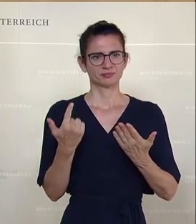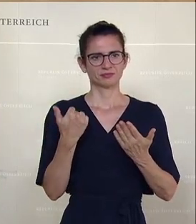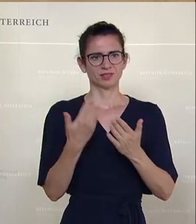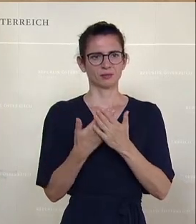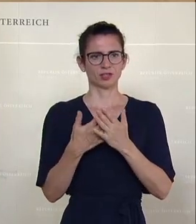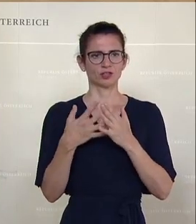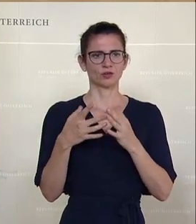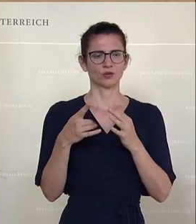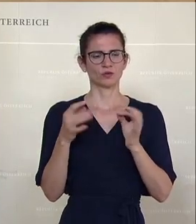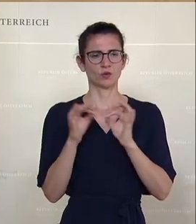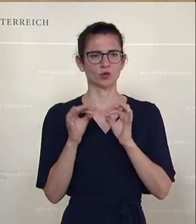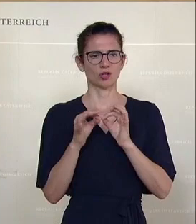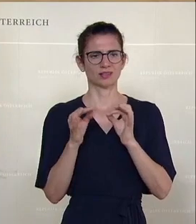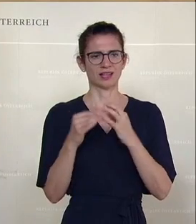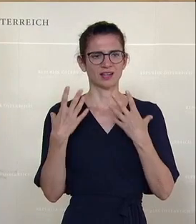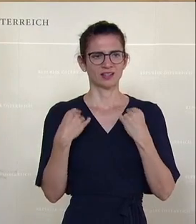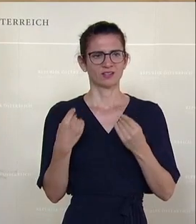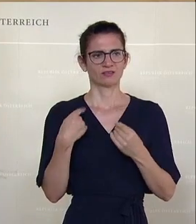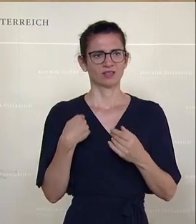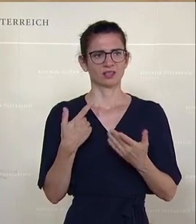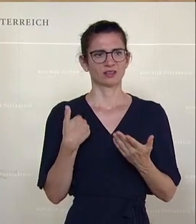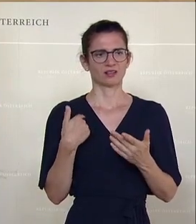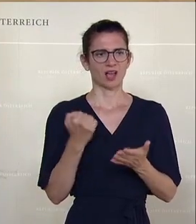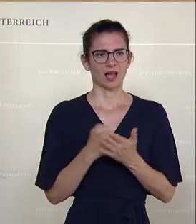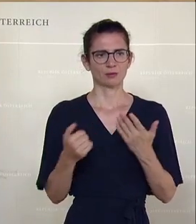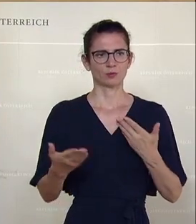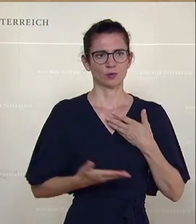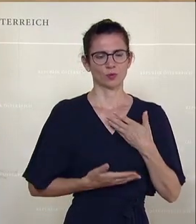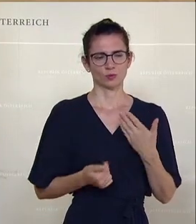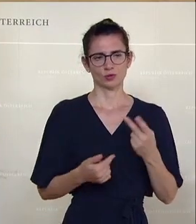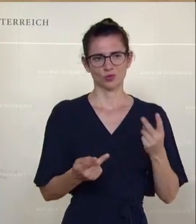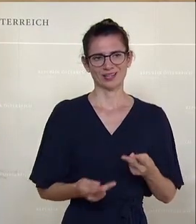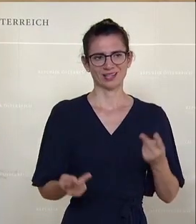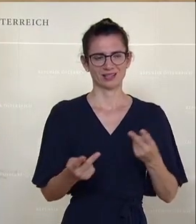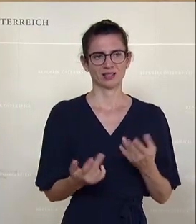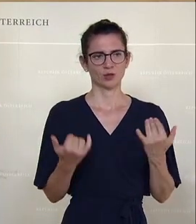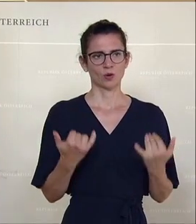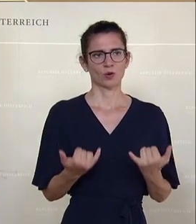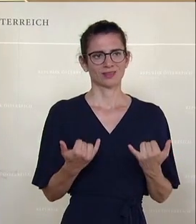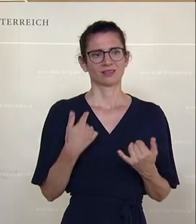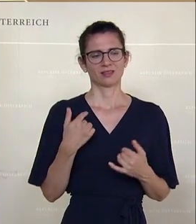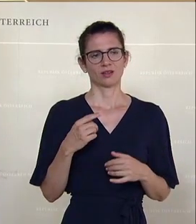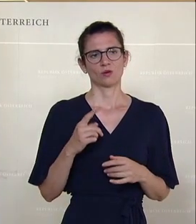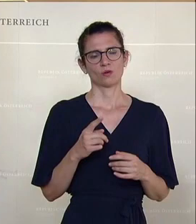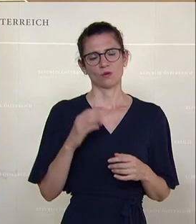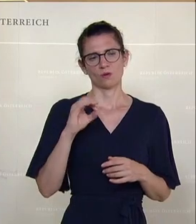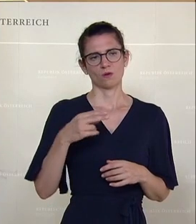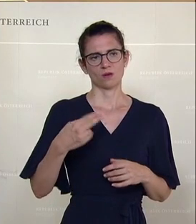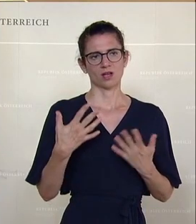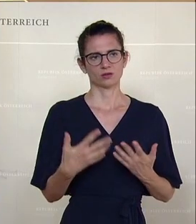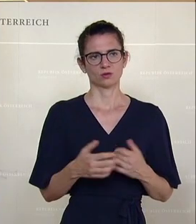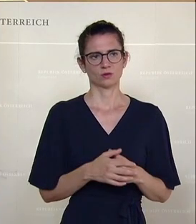Funktionäre. Das ist ungefähr das Szenario, das wir heute auf Österreichs Hochschulen im